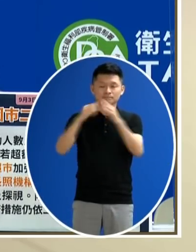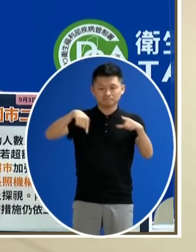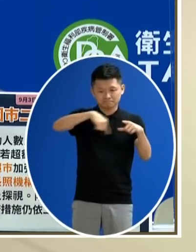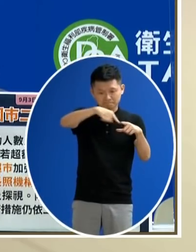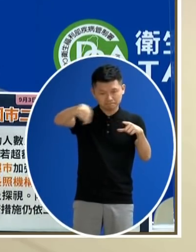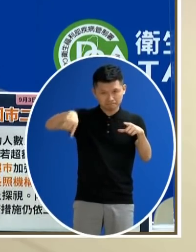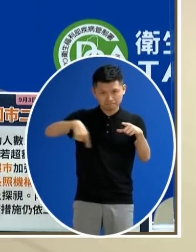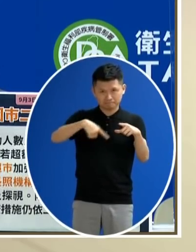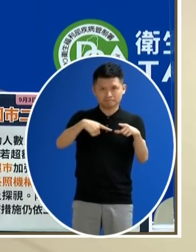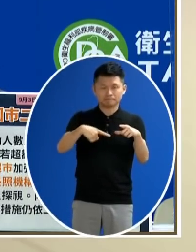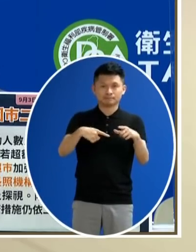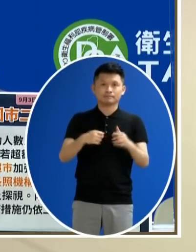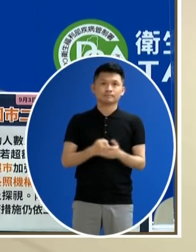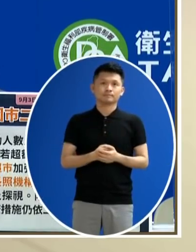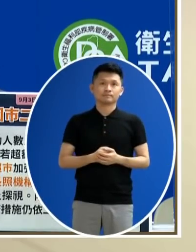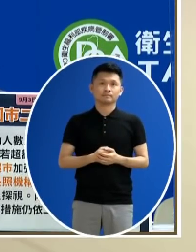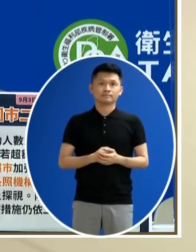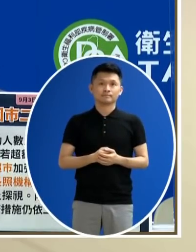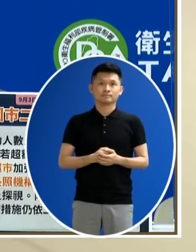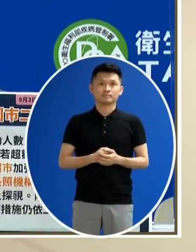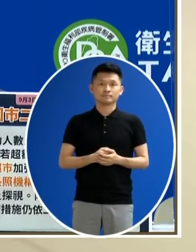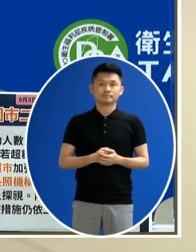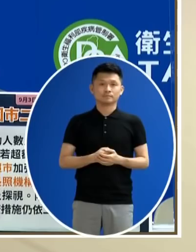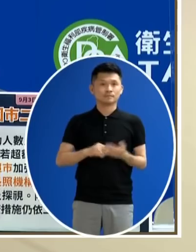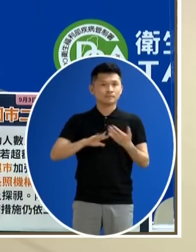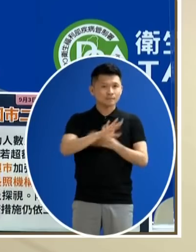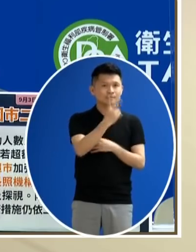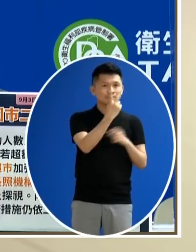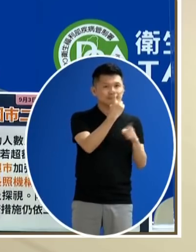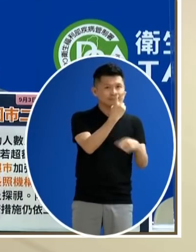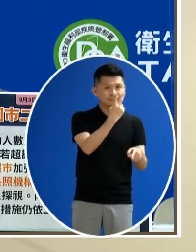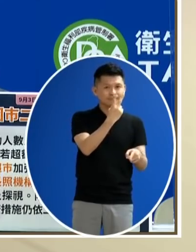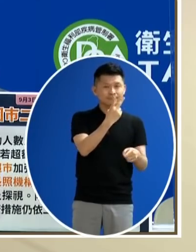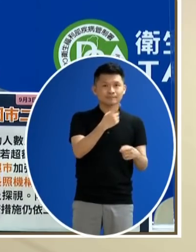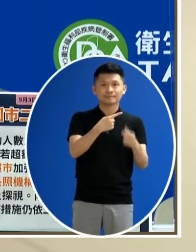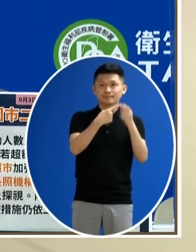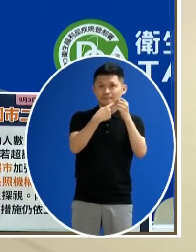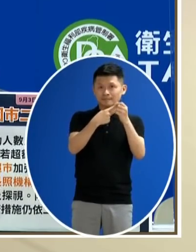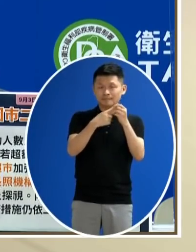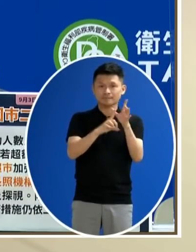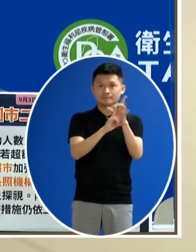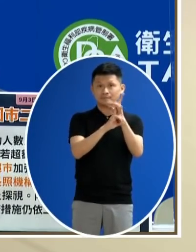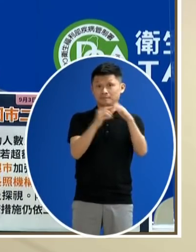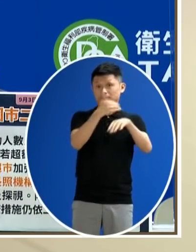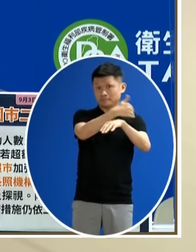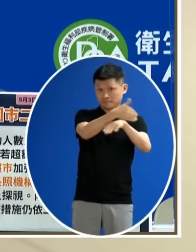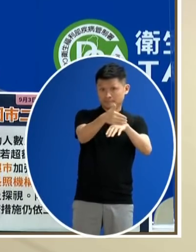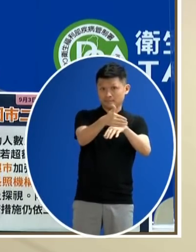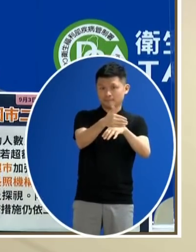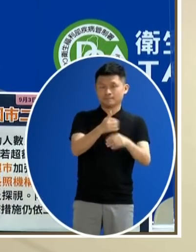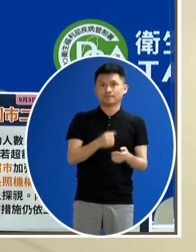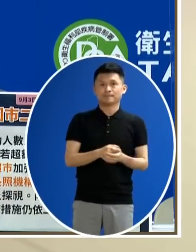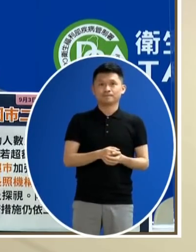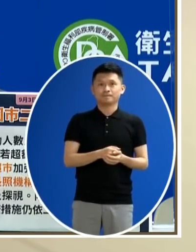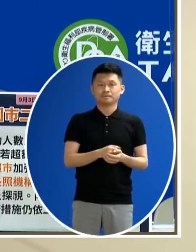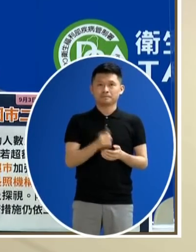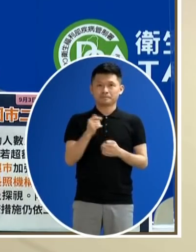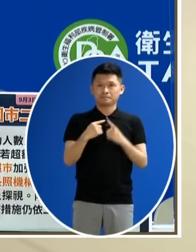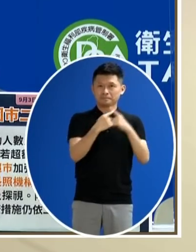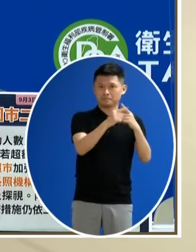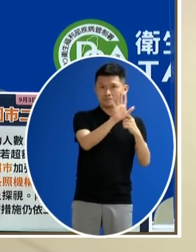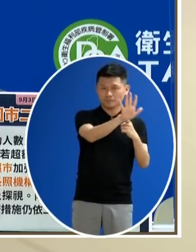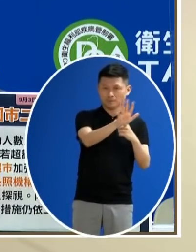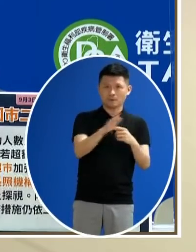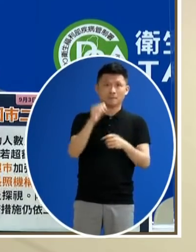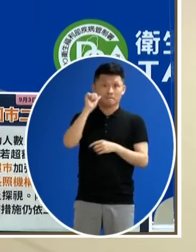比较多，哈除了哈我们当然有两个足迹，一个是在新竹县哈有一个足迹在苗